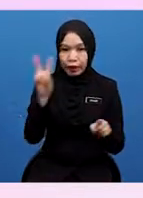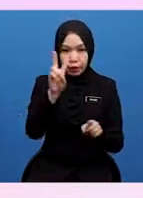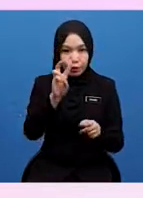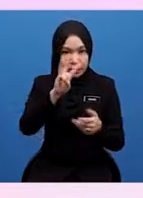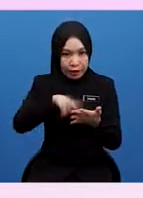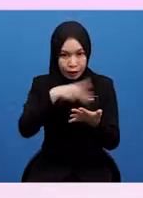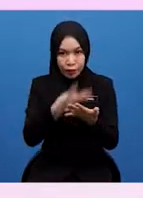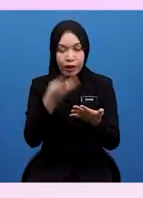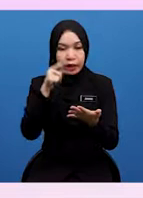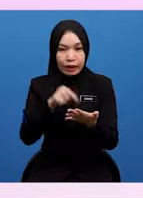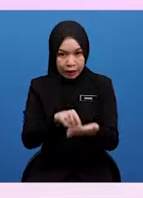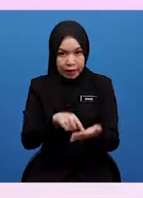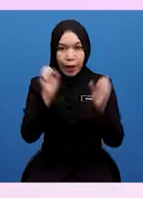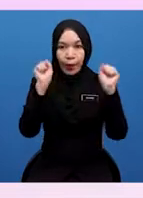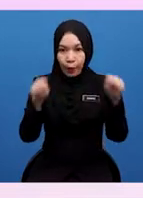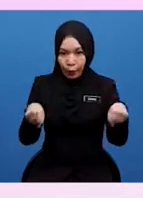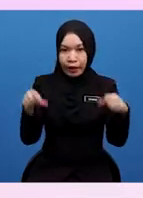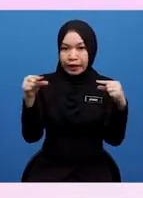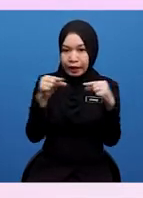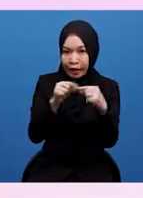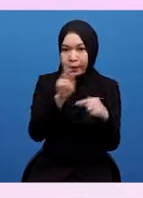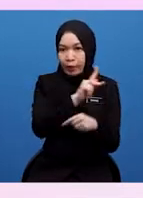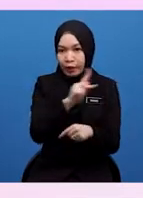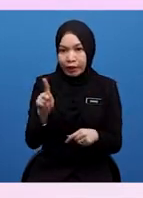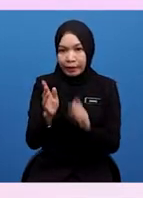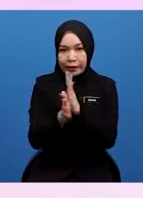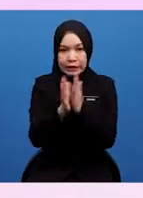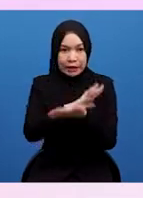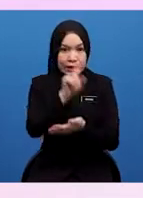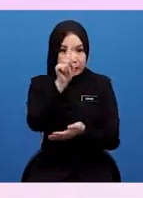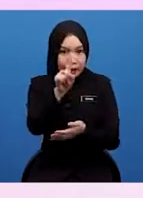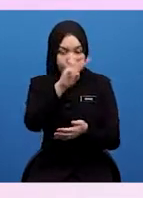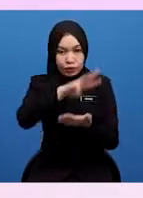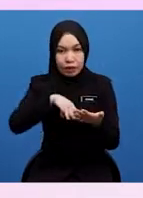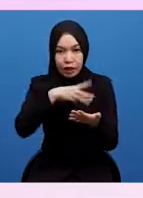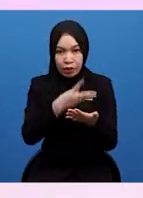jadual ini boleh digabungkan menjadi satu jadual kompleks.